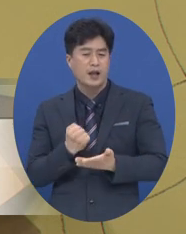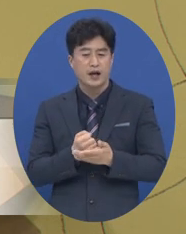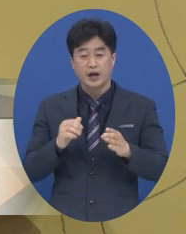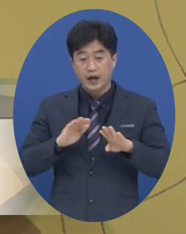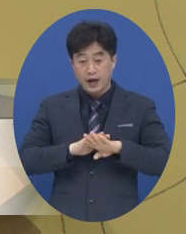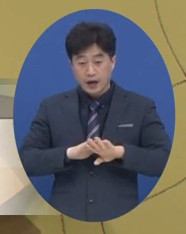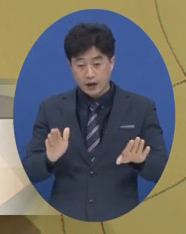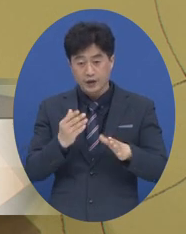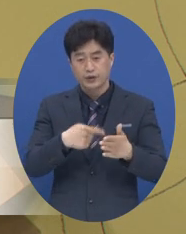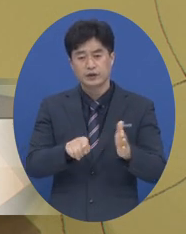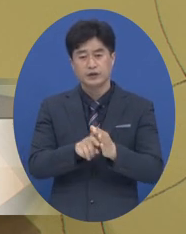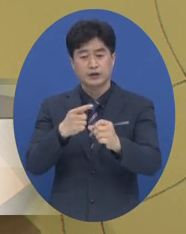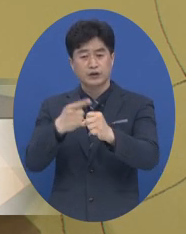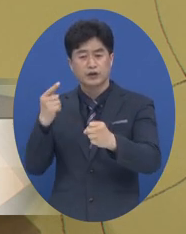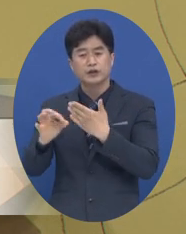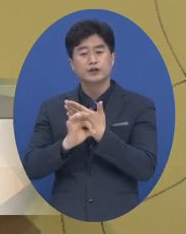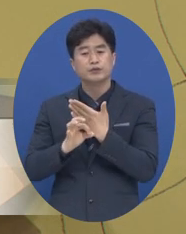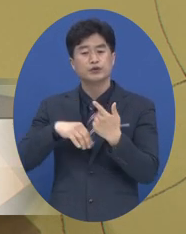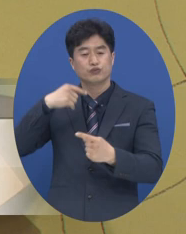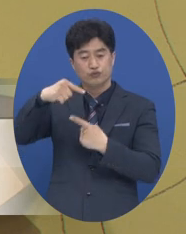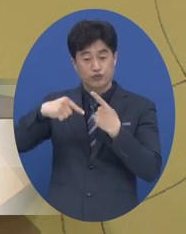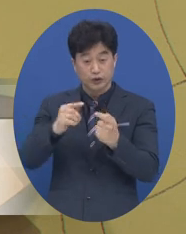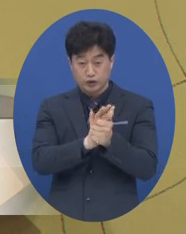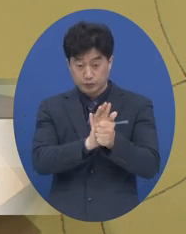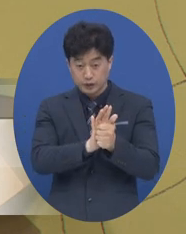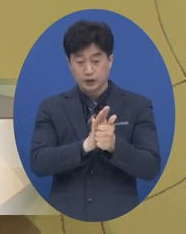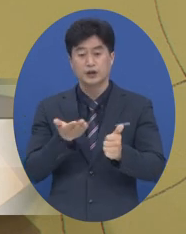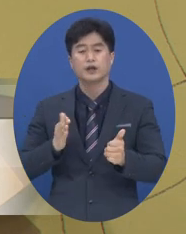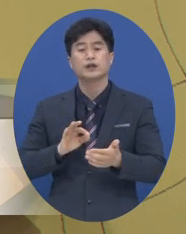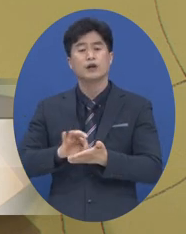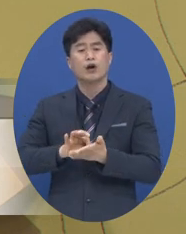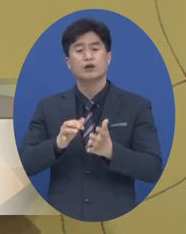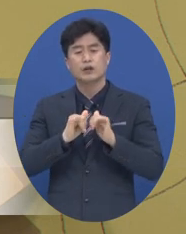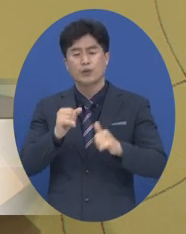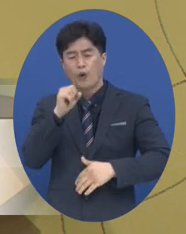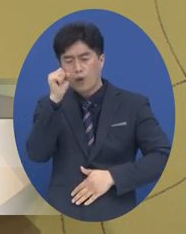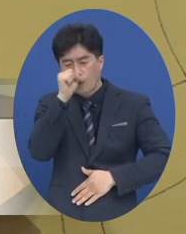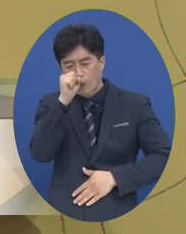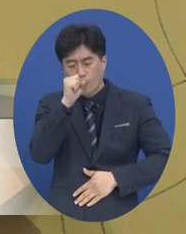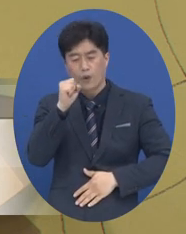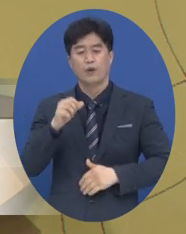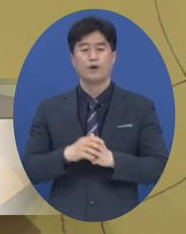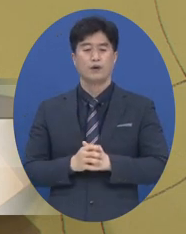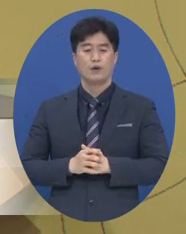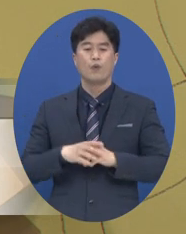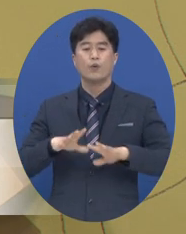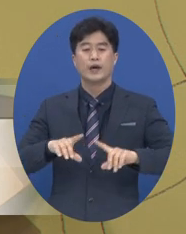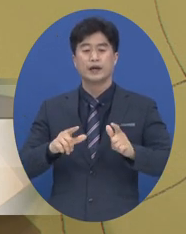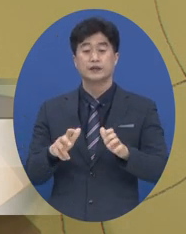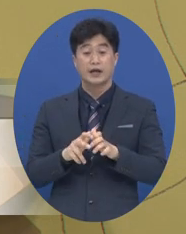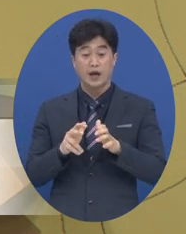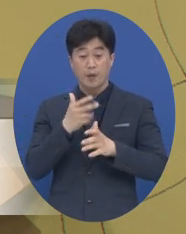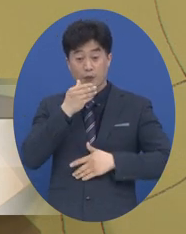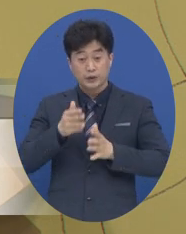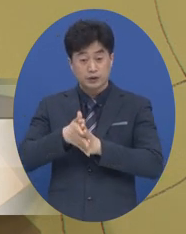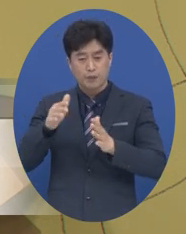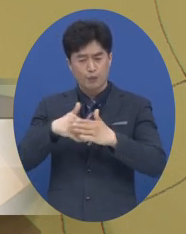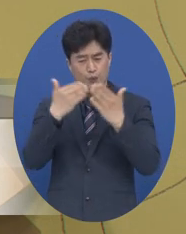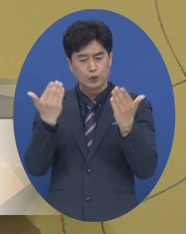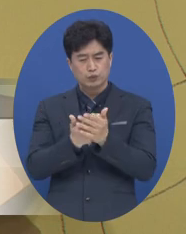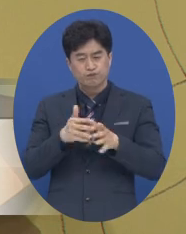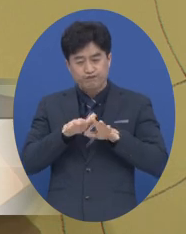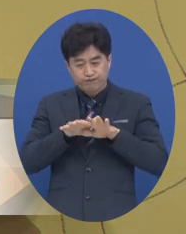답답함을 해소할 수 있도록 작년에 시범적으로 운영한 서비스인데 이용하신 분들이 좋아해 주셔서 올해는 장애인